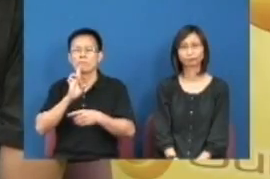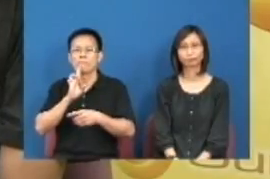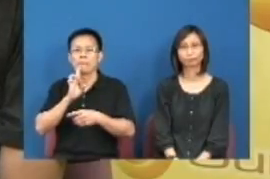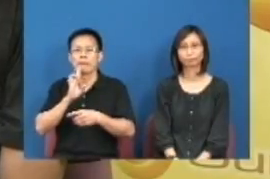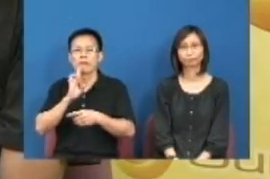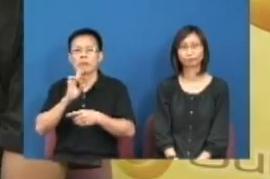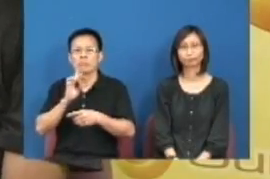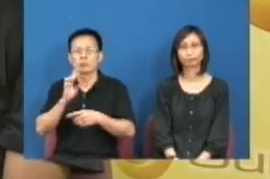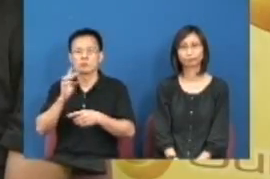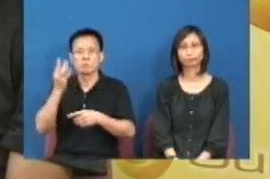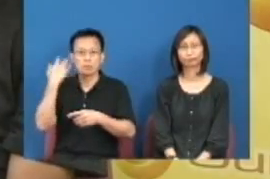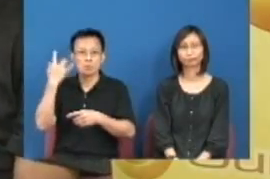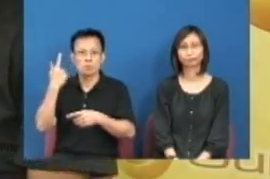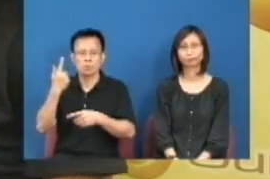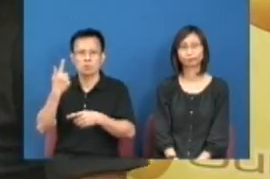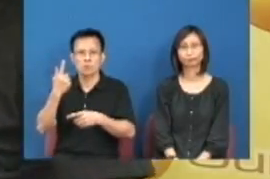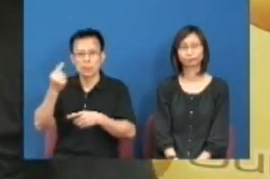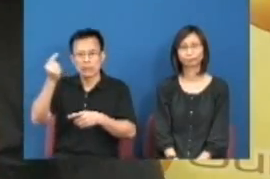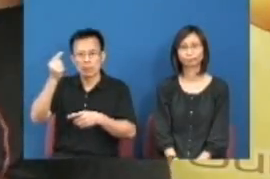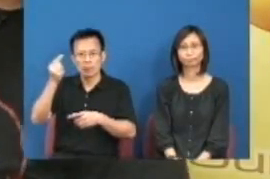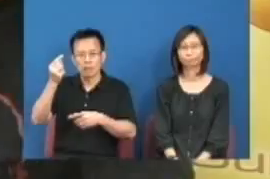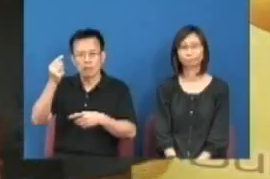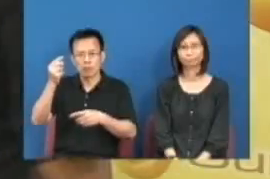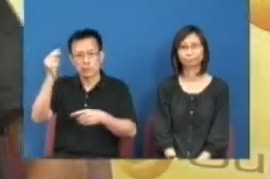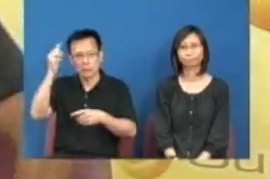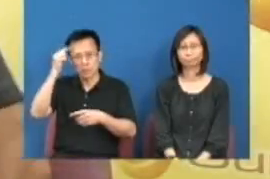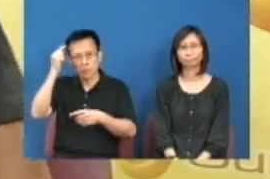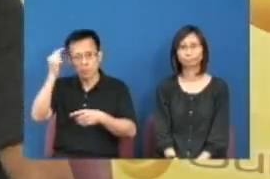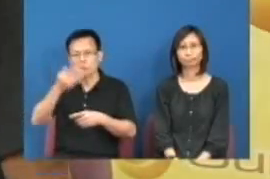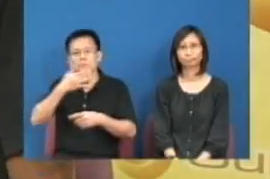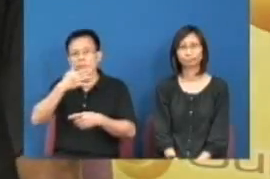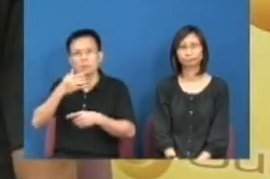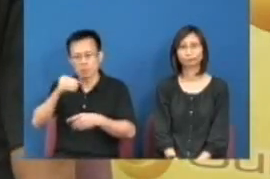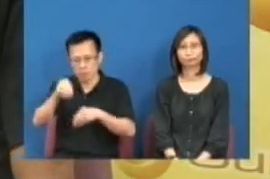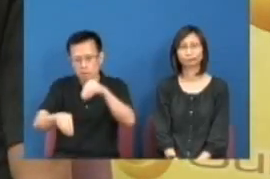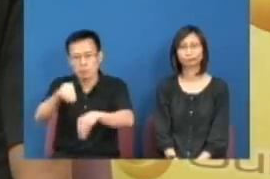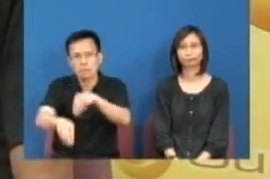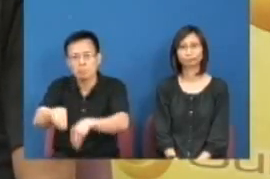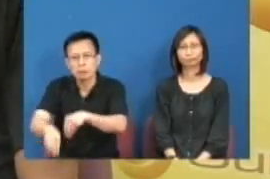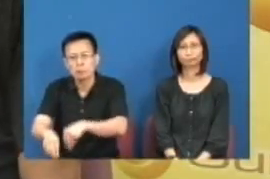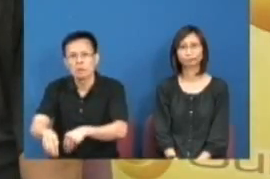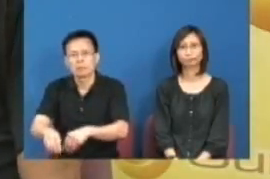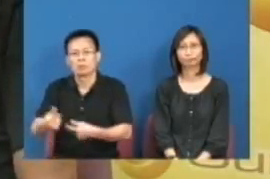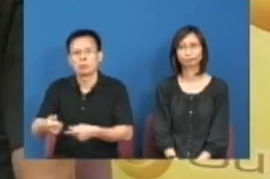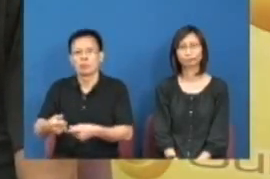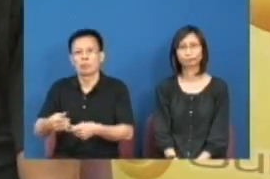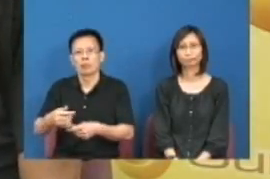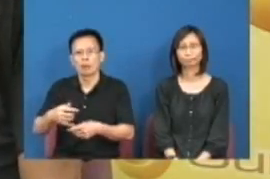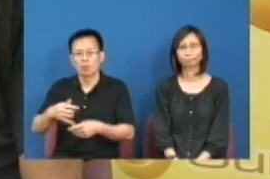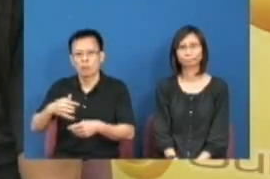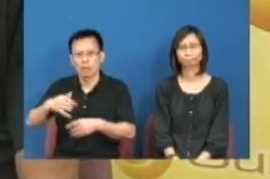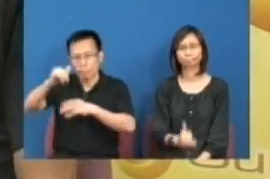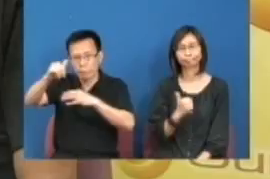喺文革嘅時候嘅知青插隊。咁當然民工本身翻返去本土。佢有親人